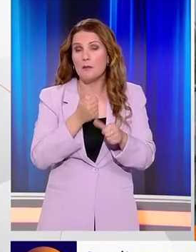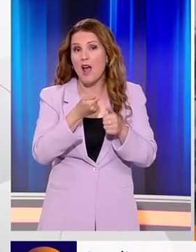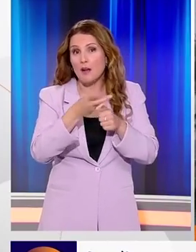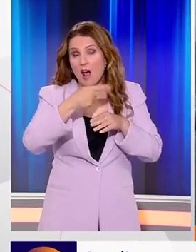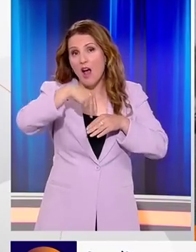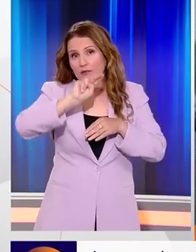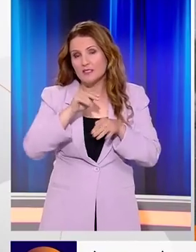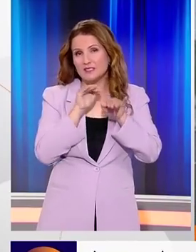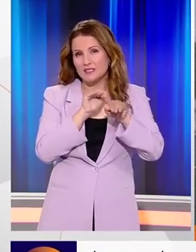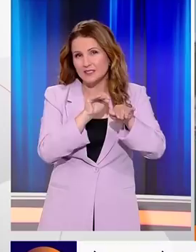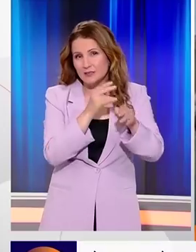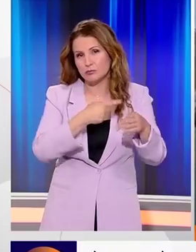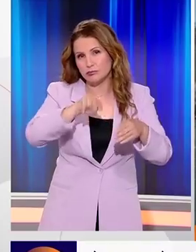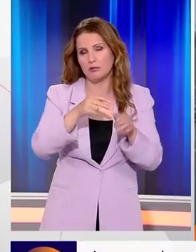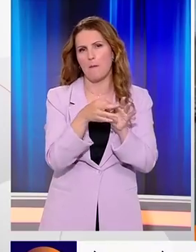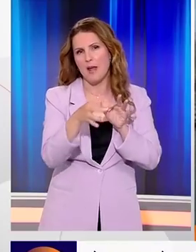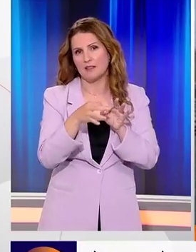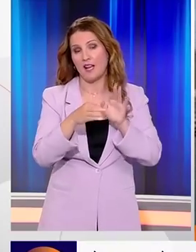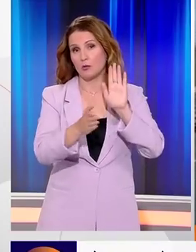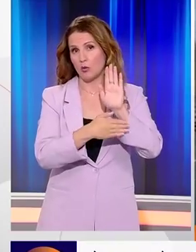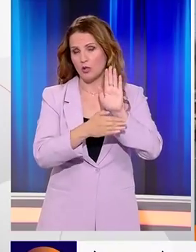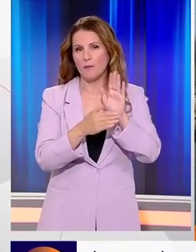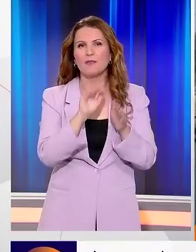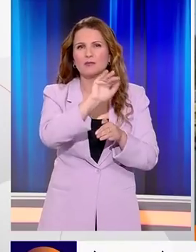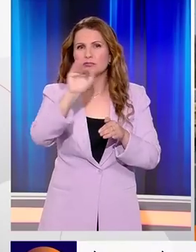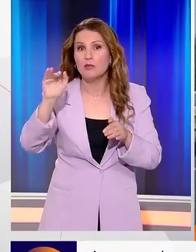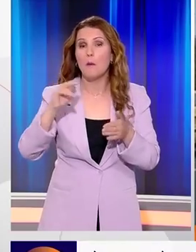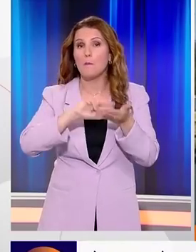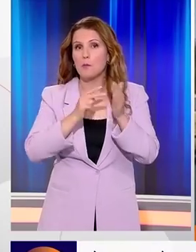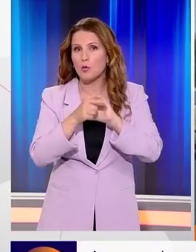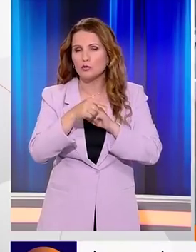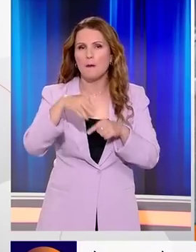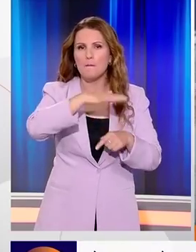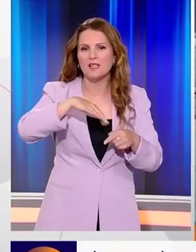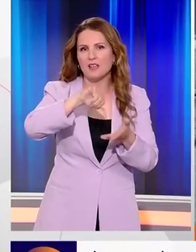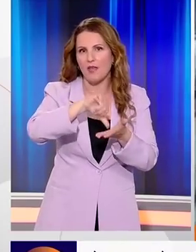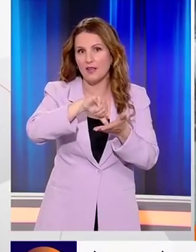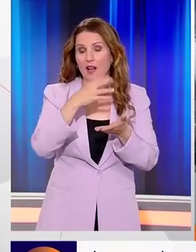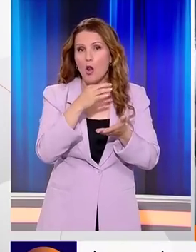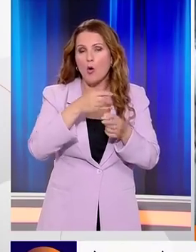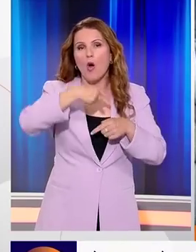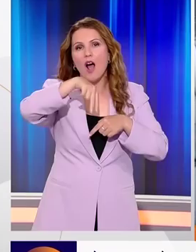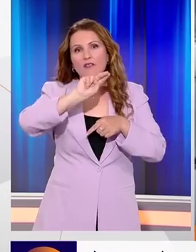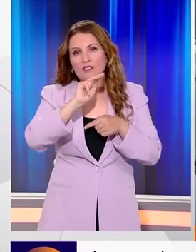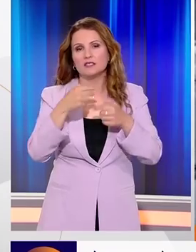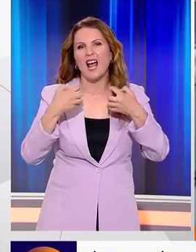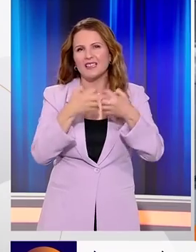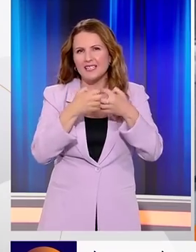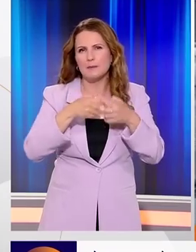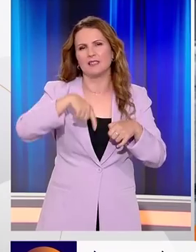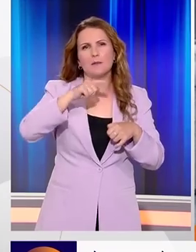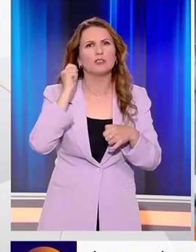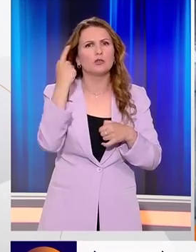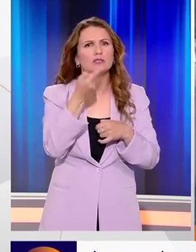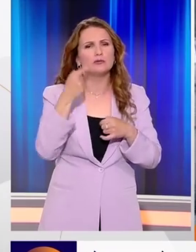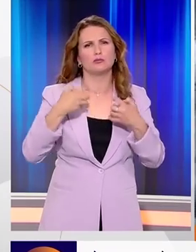αριθμητικά μεγαλύτερη κίνηση οχημάτων. Η τροχέα συνιστά προσοχή και στις μετακινήσεις εντός της πρωτεύουσας λόγω αύξησης των ατυχημάτων κατά τις